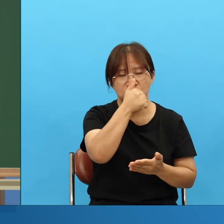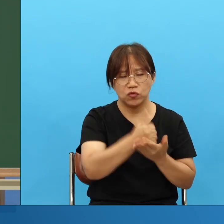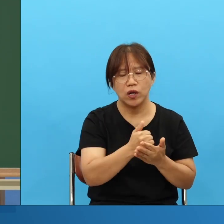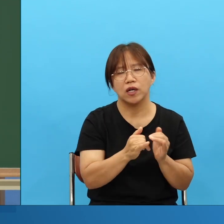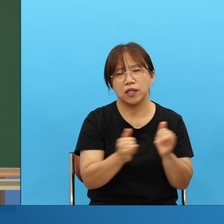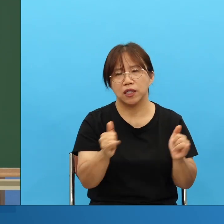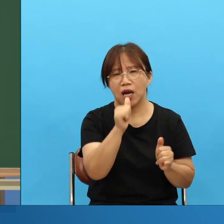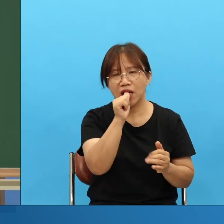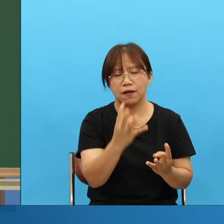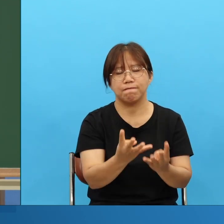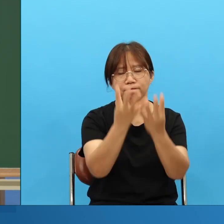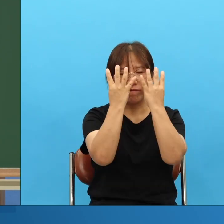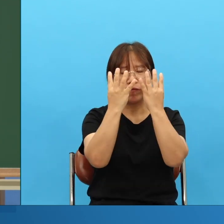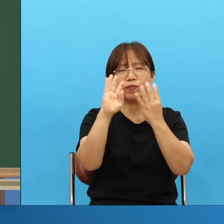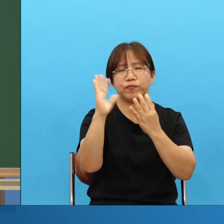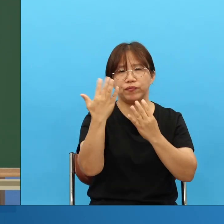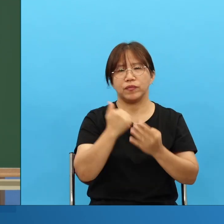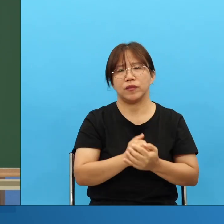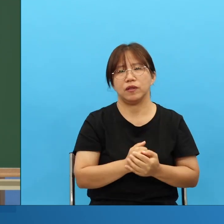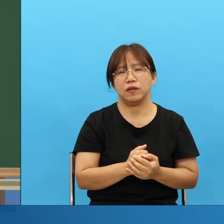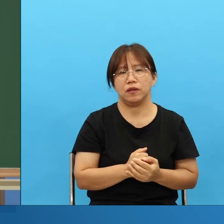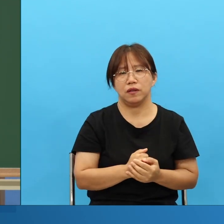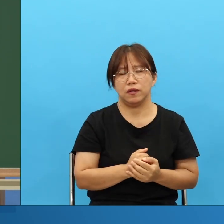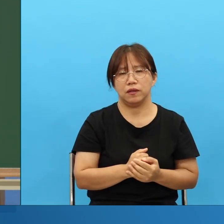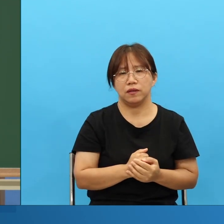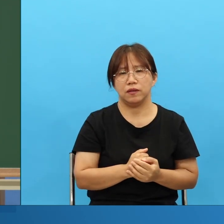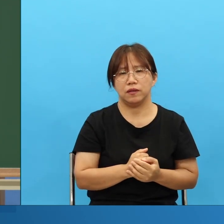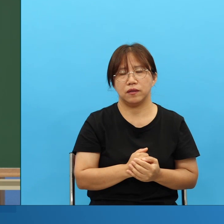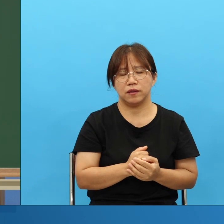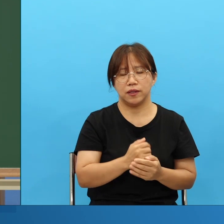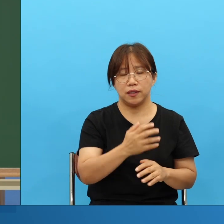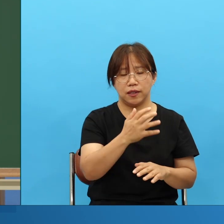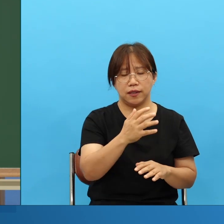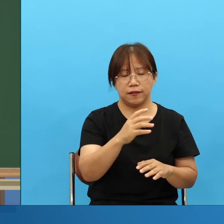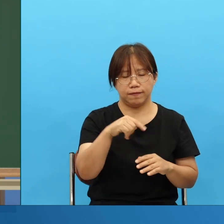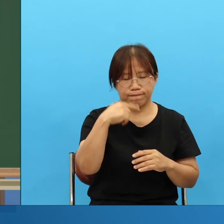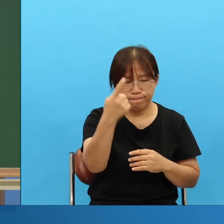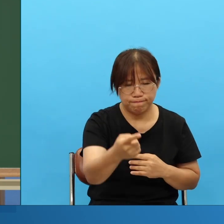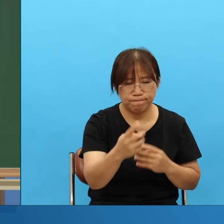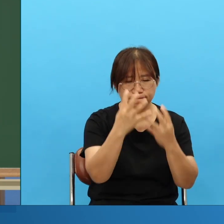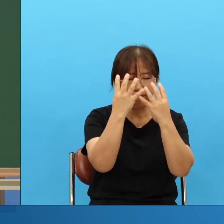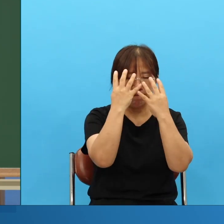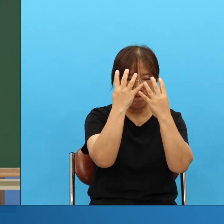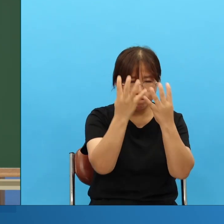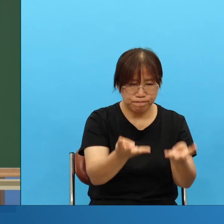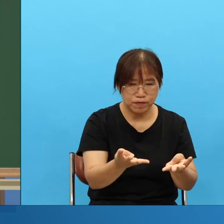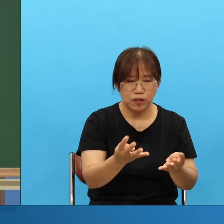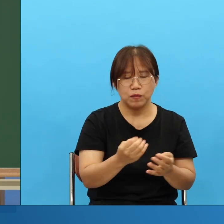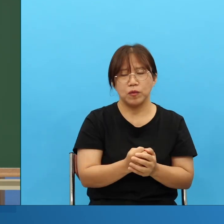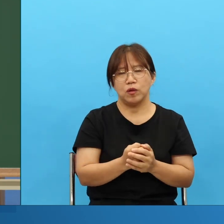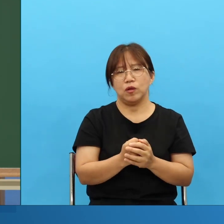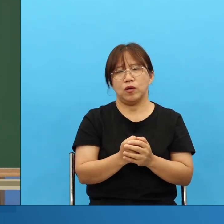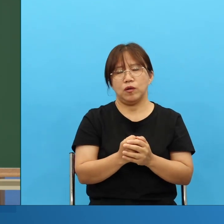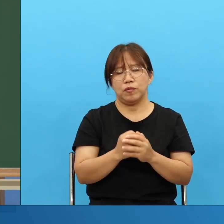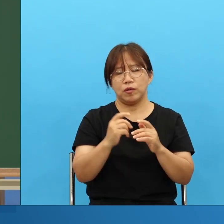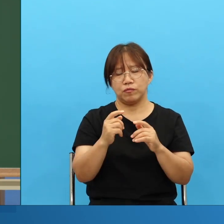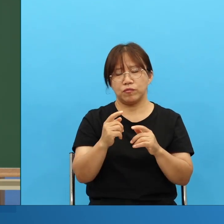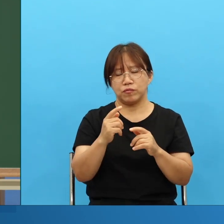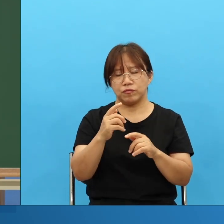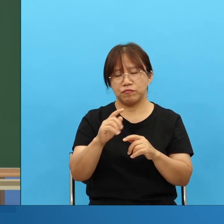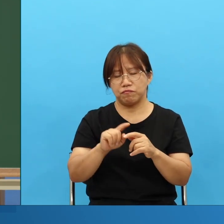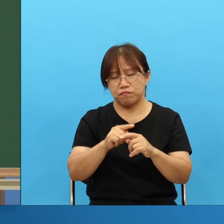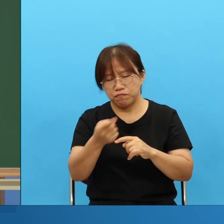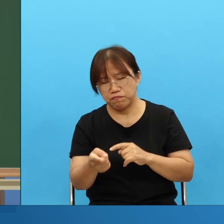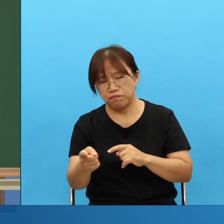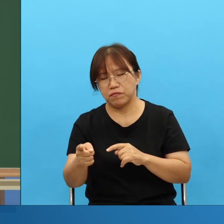그리고 나와서 대구의 미션홈에 좀 있다가 또 부산 내려가고, 부산서 택시 운전하다가 너무도